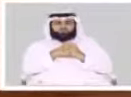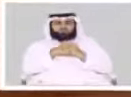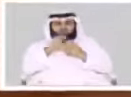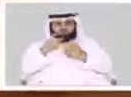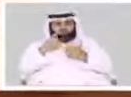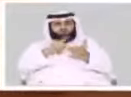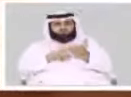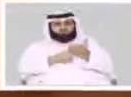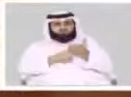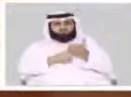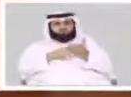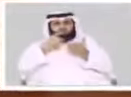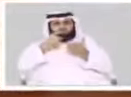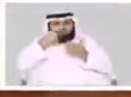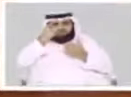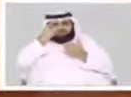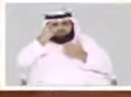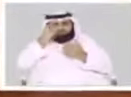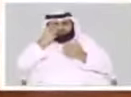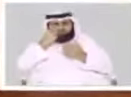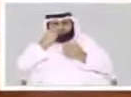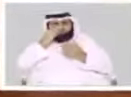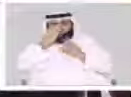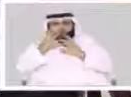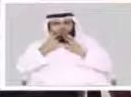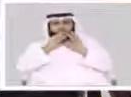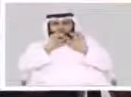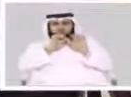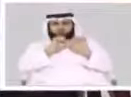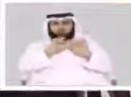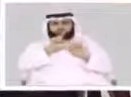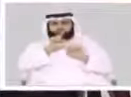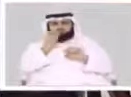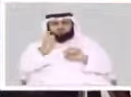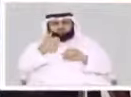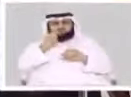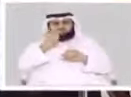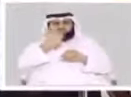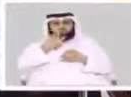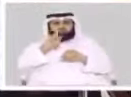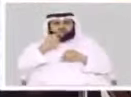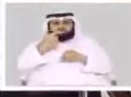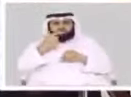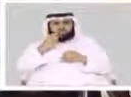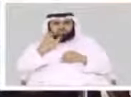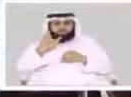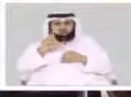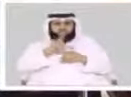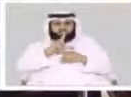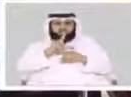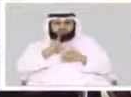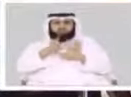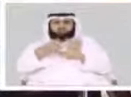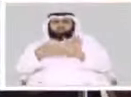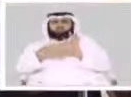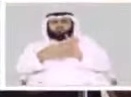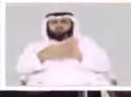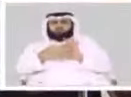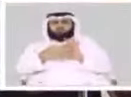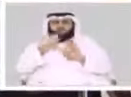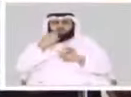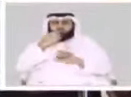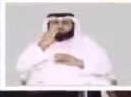حقيقة من أراد أن يعرف شأن بني إسرائيل في العقد والميثاق والوفاء